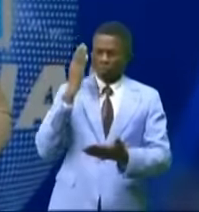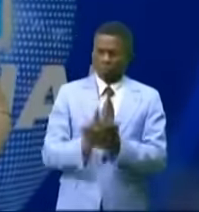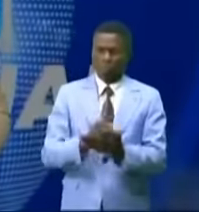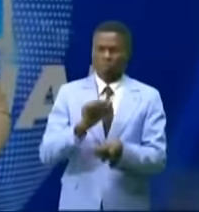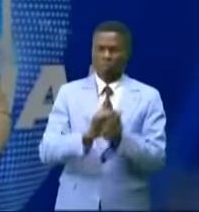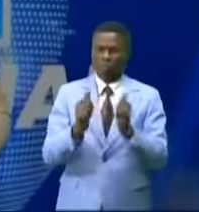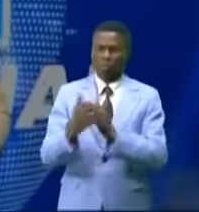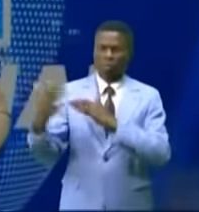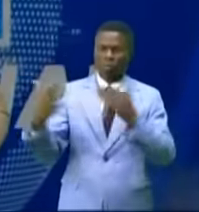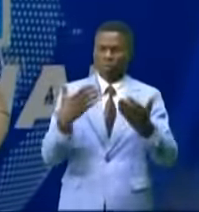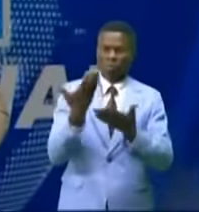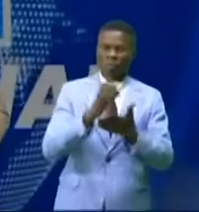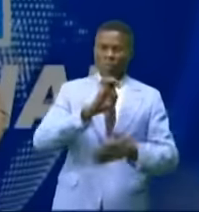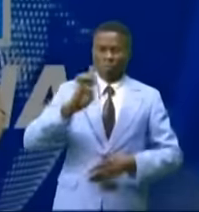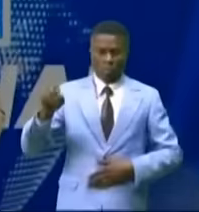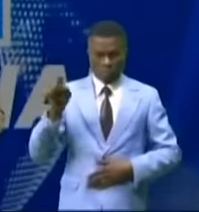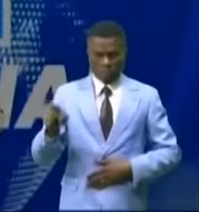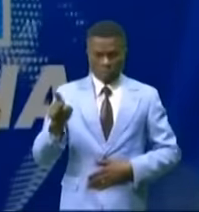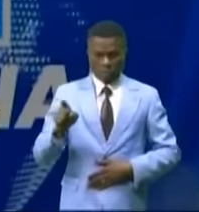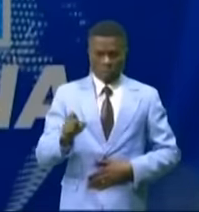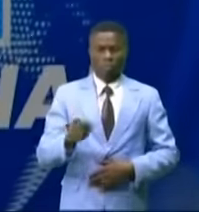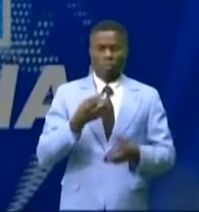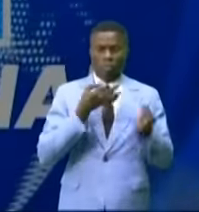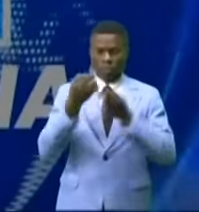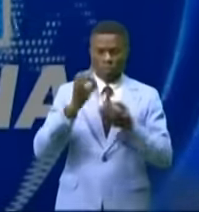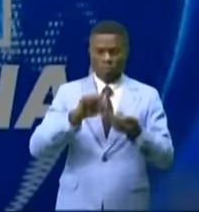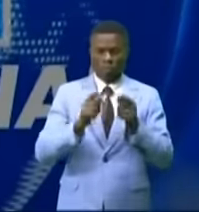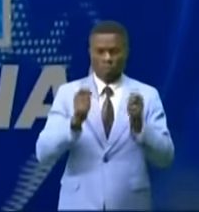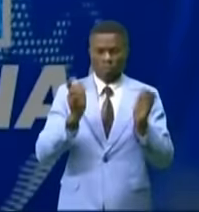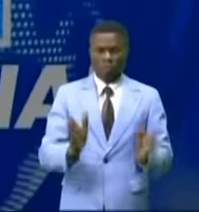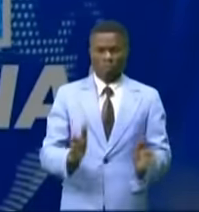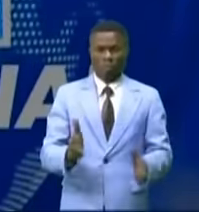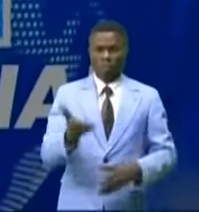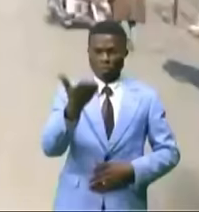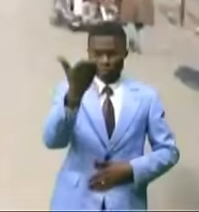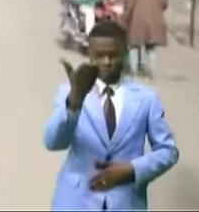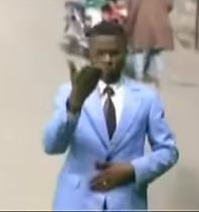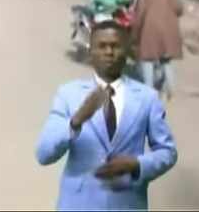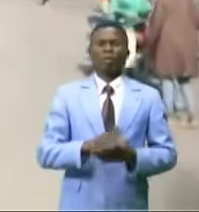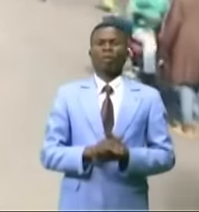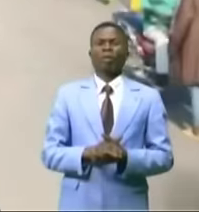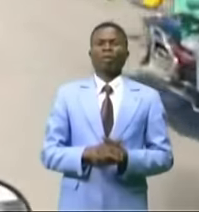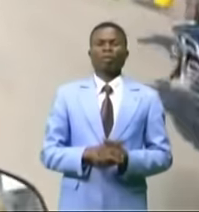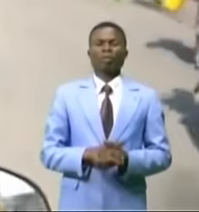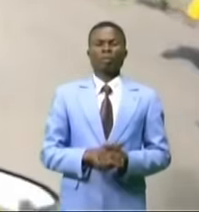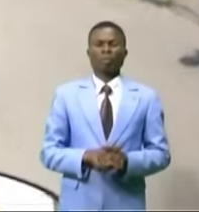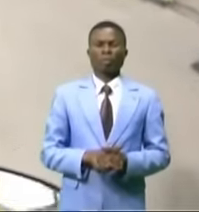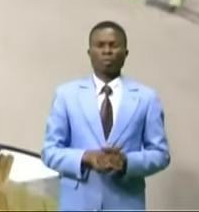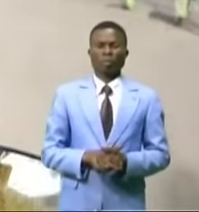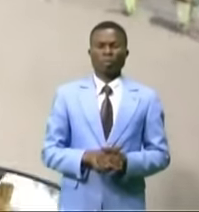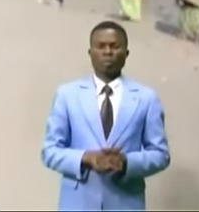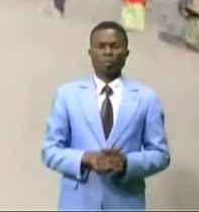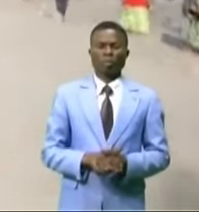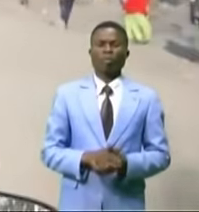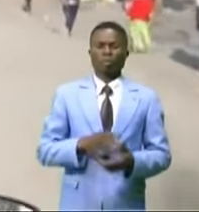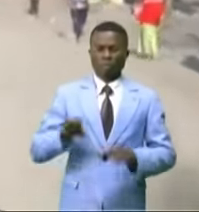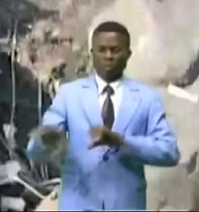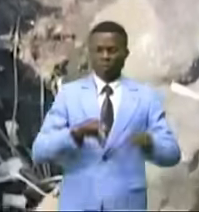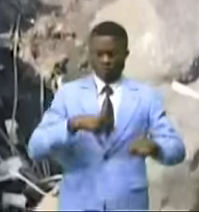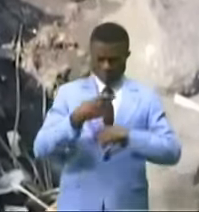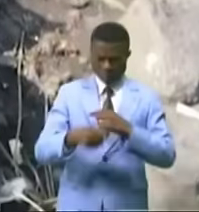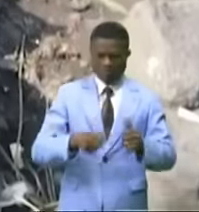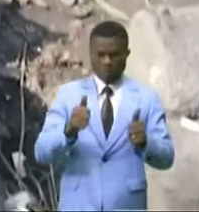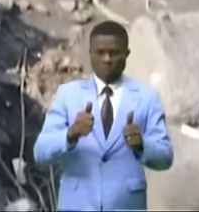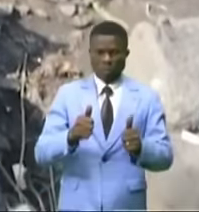toutes avec ces rebelles. Précision de notre permanent sur place. La vie a repris son cours normal dans la cité de Sake, en territoire